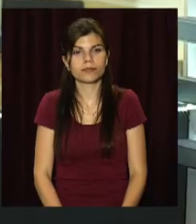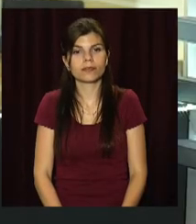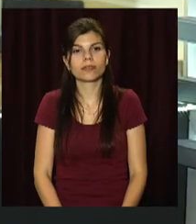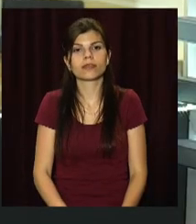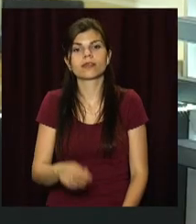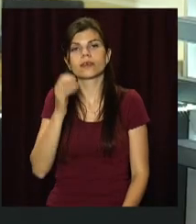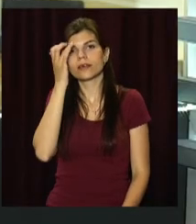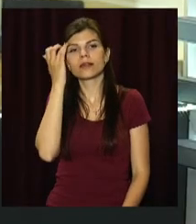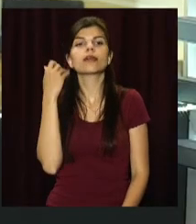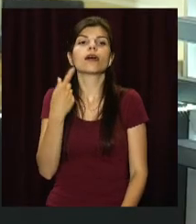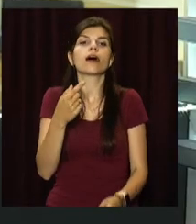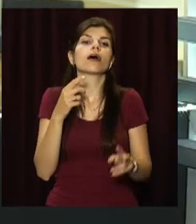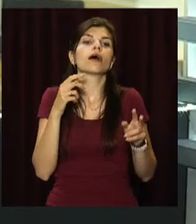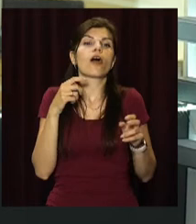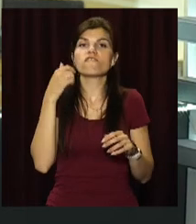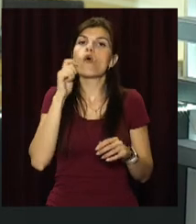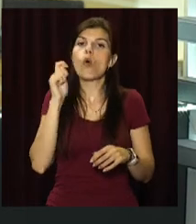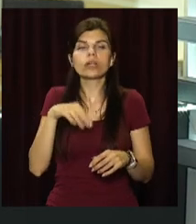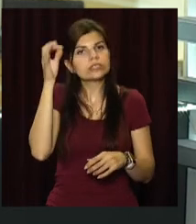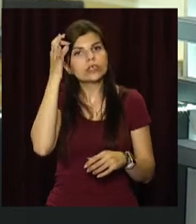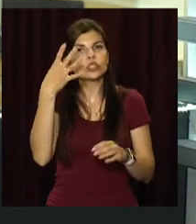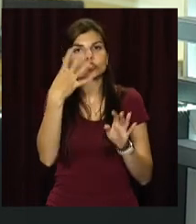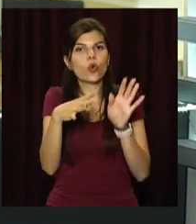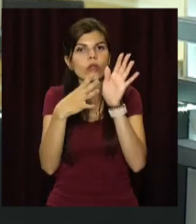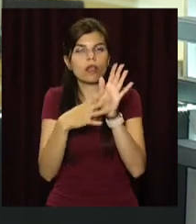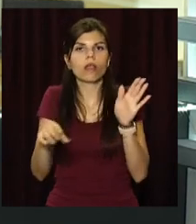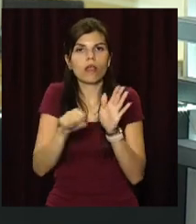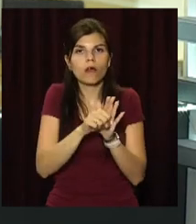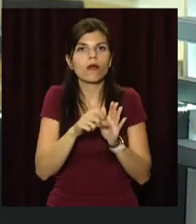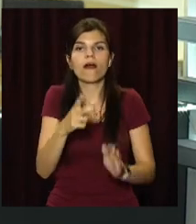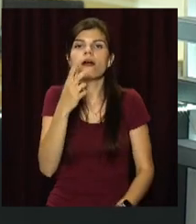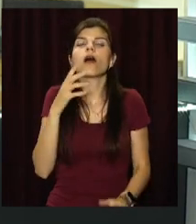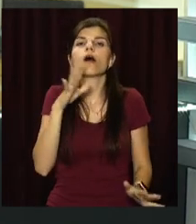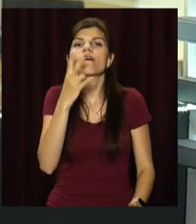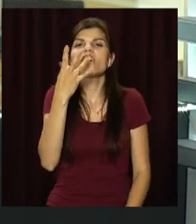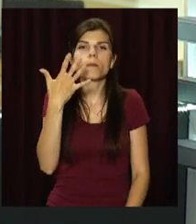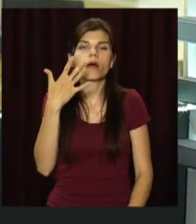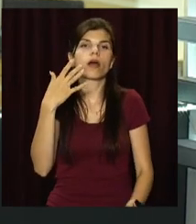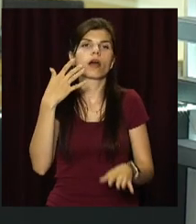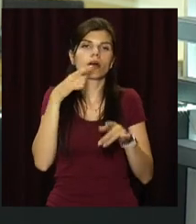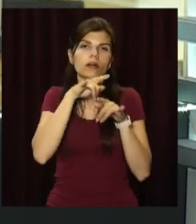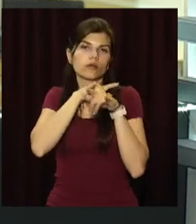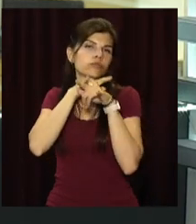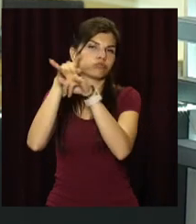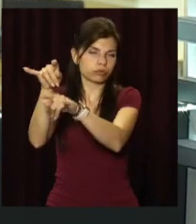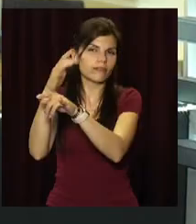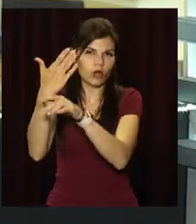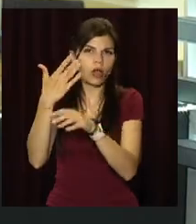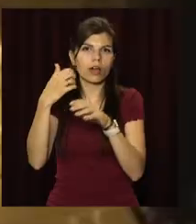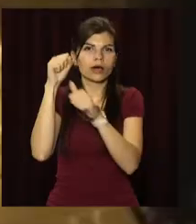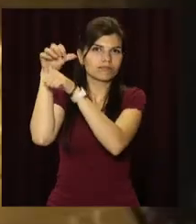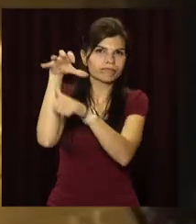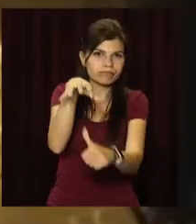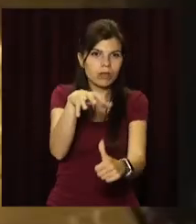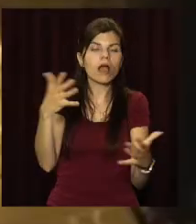Роковини Іл-76 в Україні згадують 49 загиблих бійців 25-ї повітряно-десантної бригади та членів екіпажу,